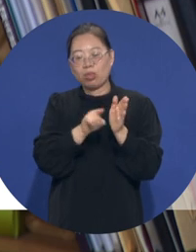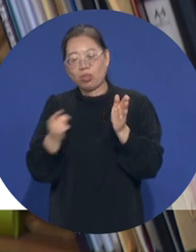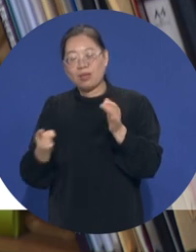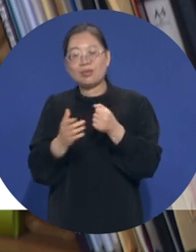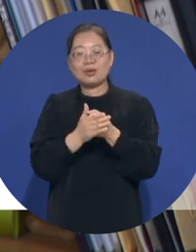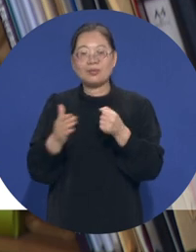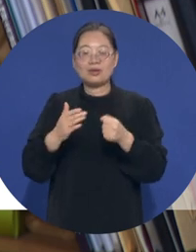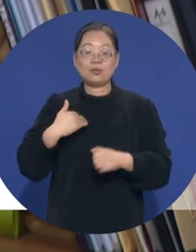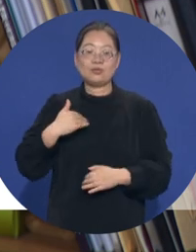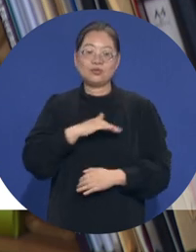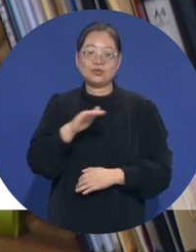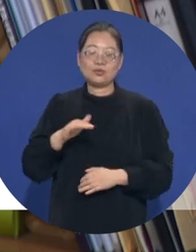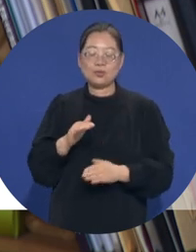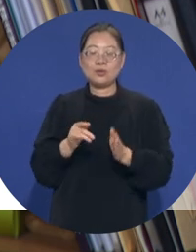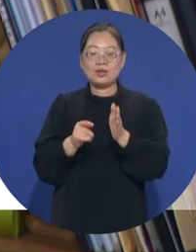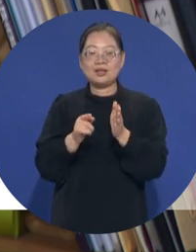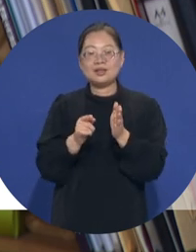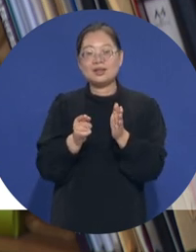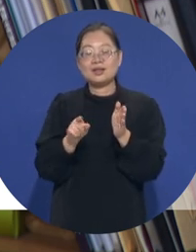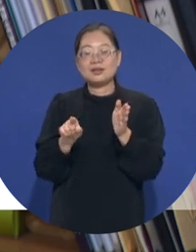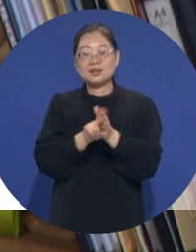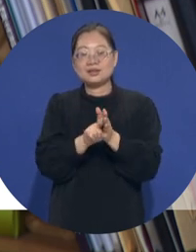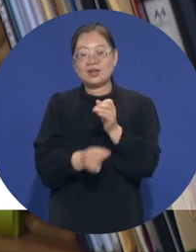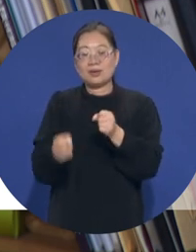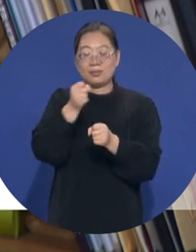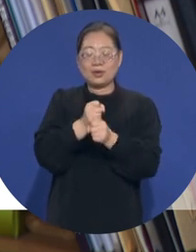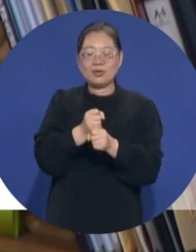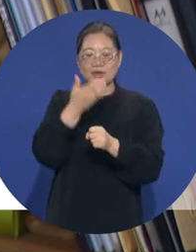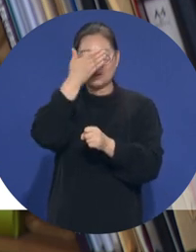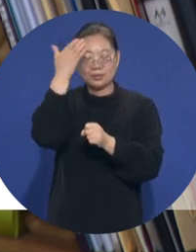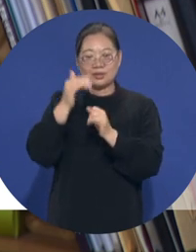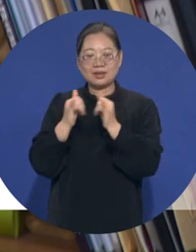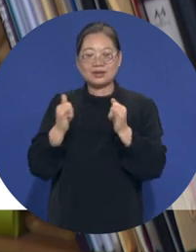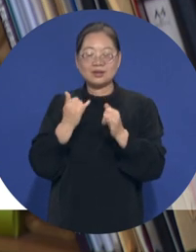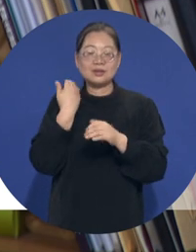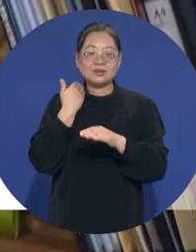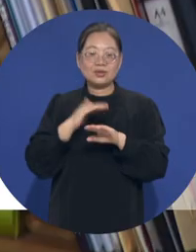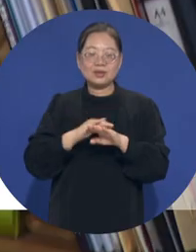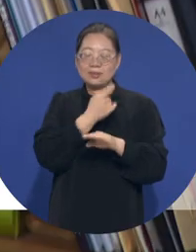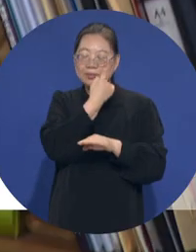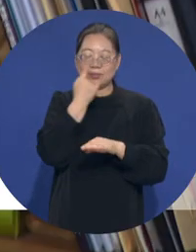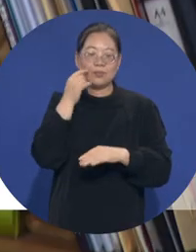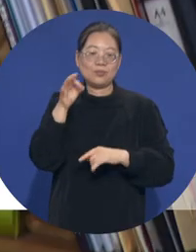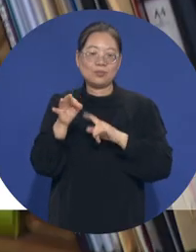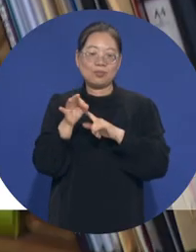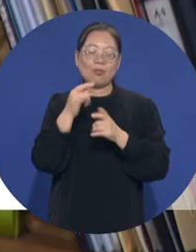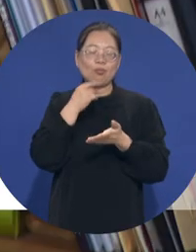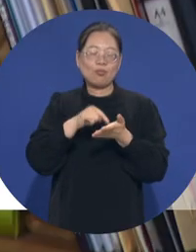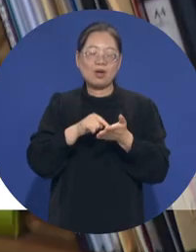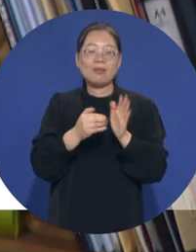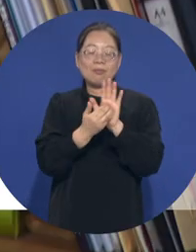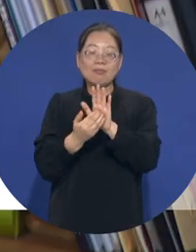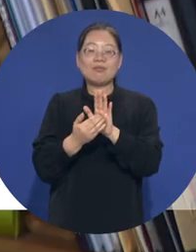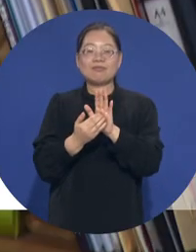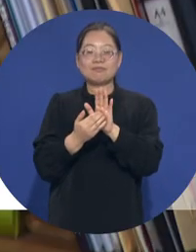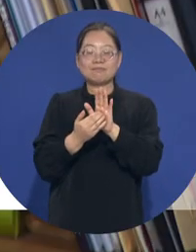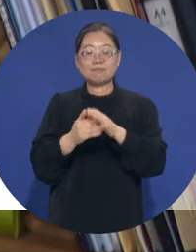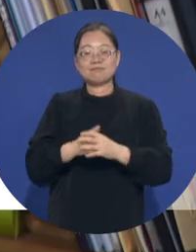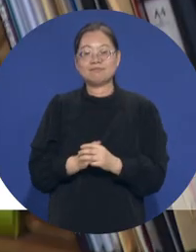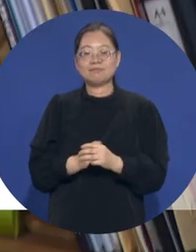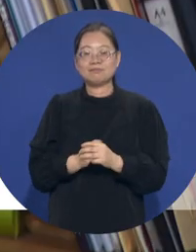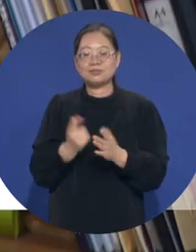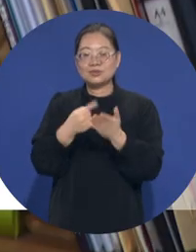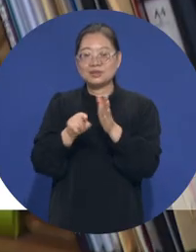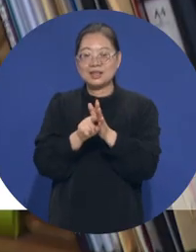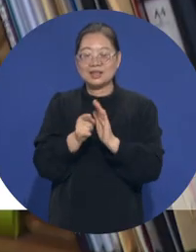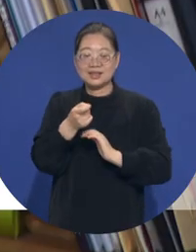하든지 우리도 좀 신뢰 회복도 하고, 젊은 친구들 전세보증금 절대 손해보지 않을 수 있는 뭐